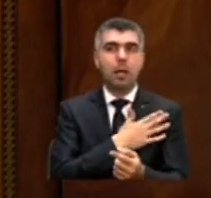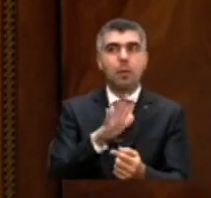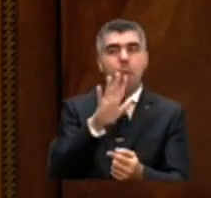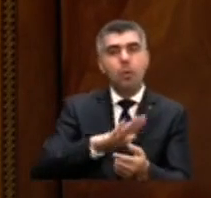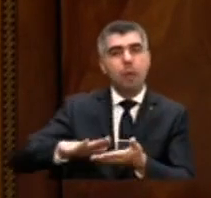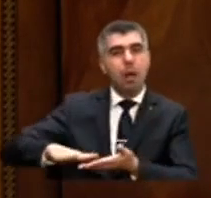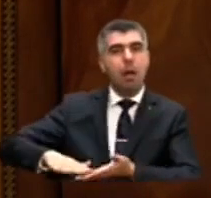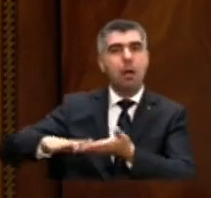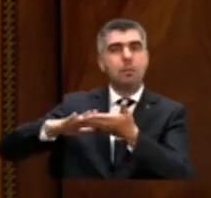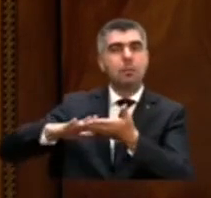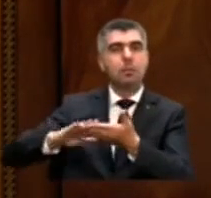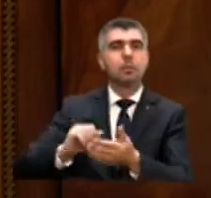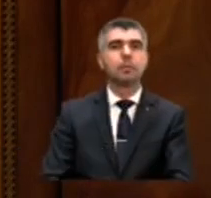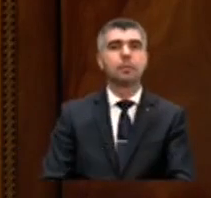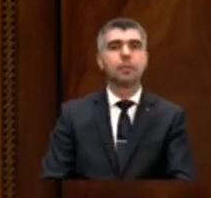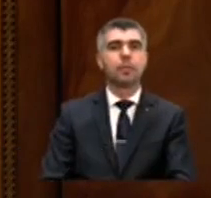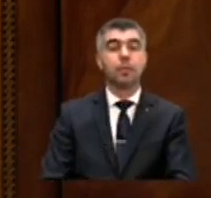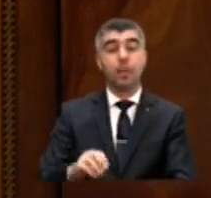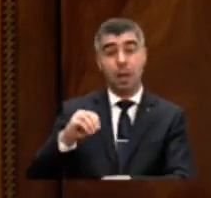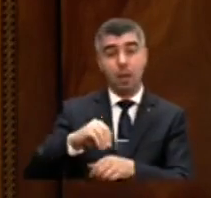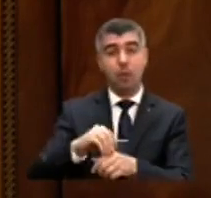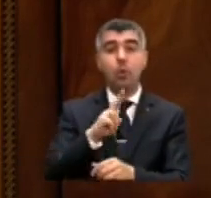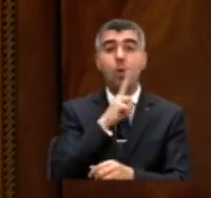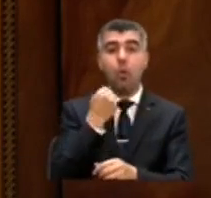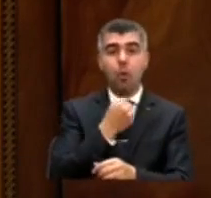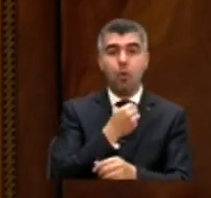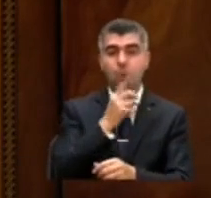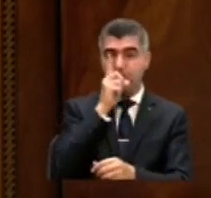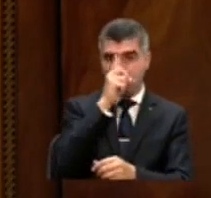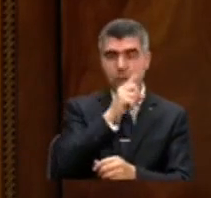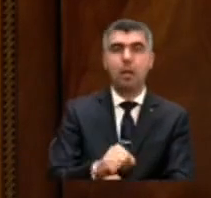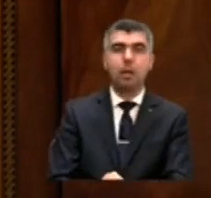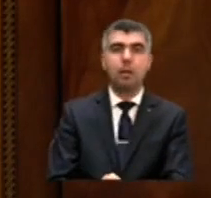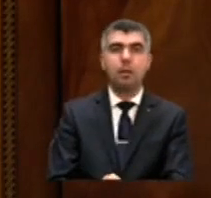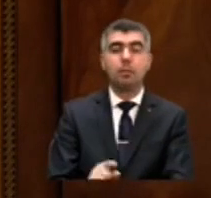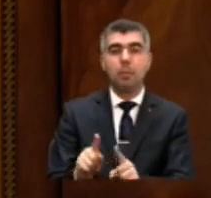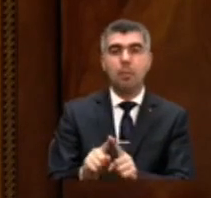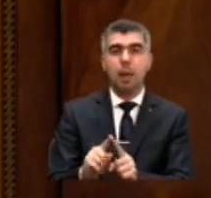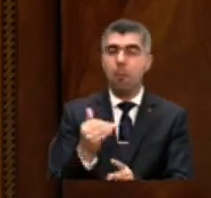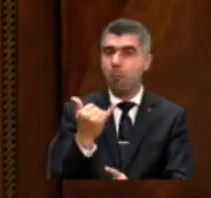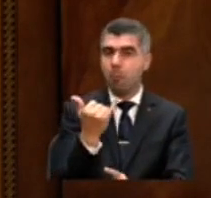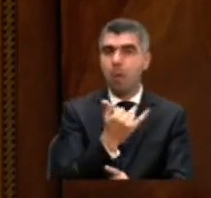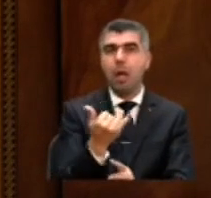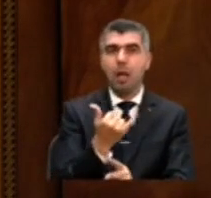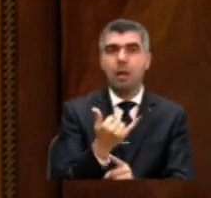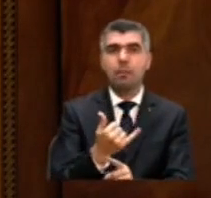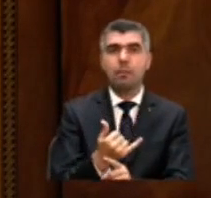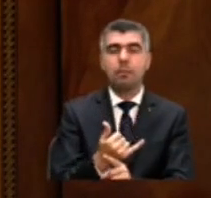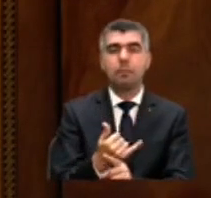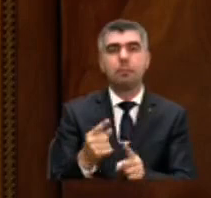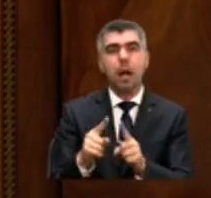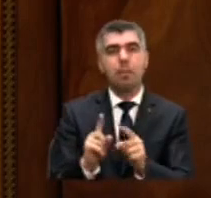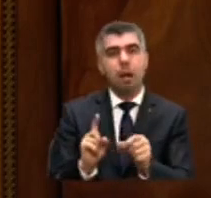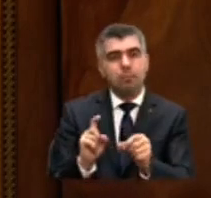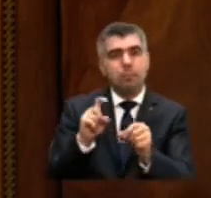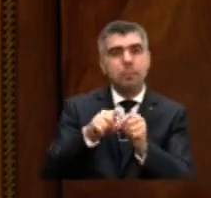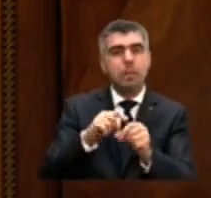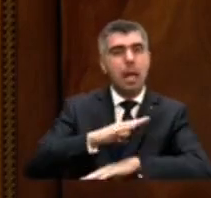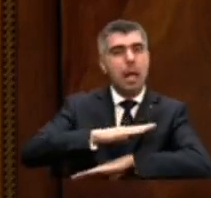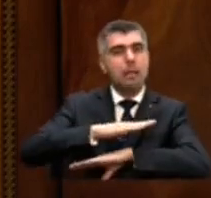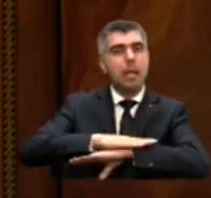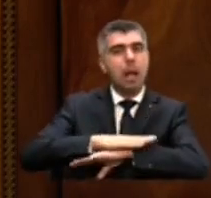والمواطنات والمواطنين. كما أن الحكومة عازمة على وضع أسس متينة لعلاقة يسودها الاحترام